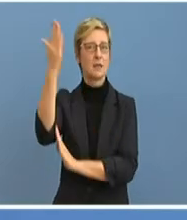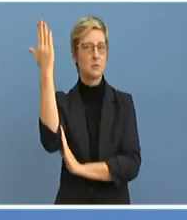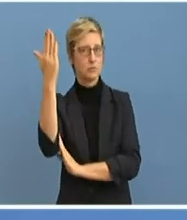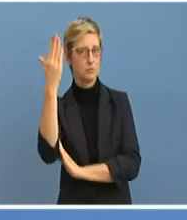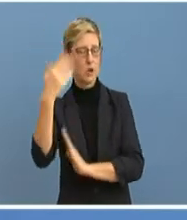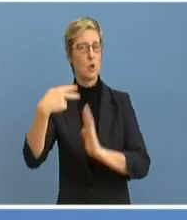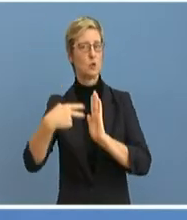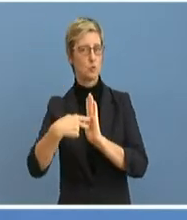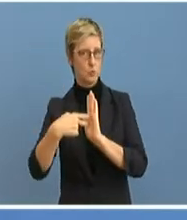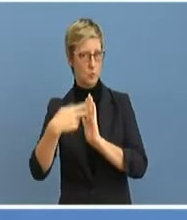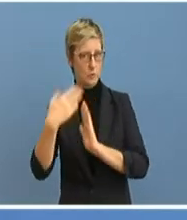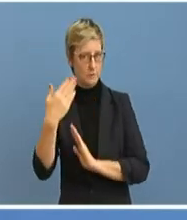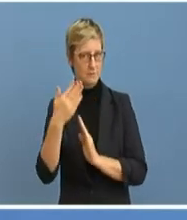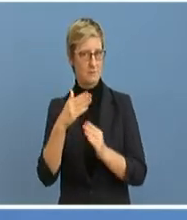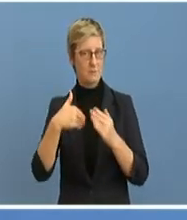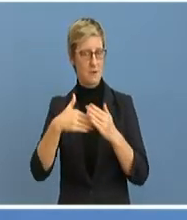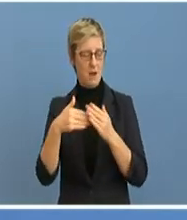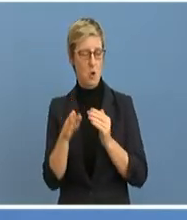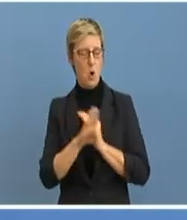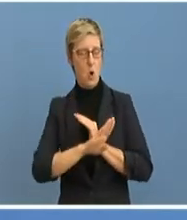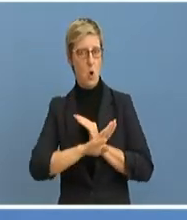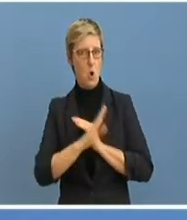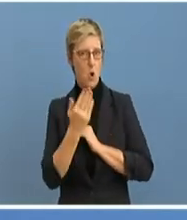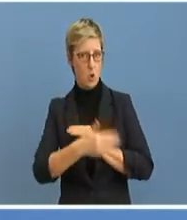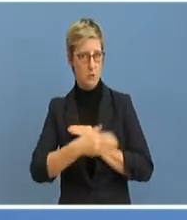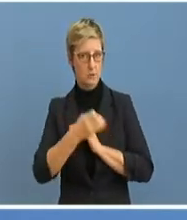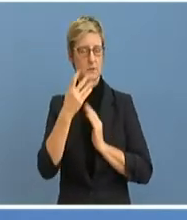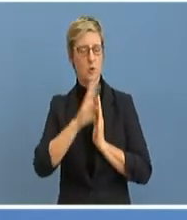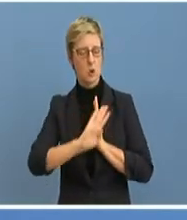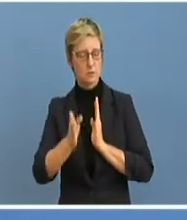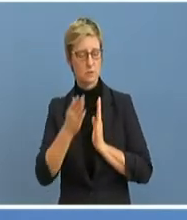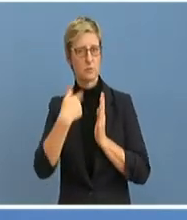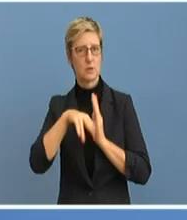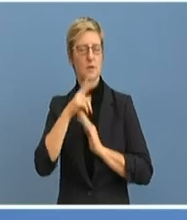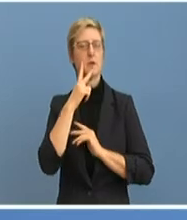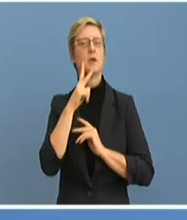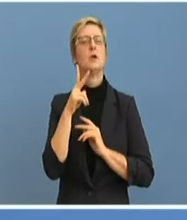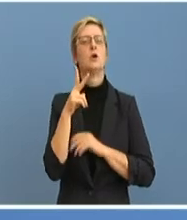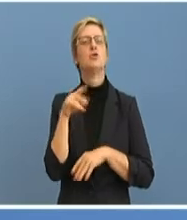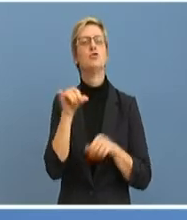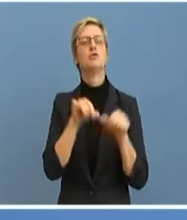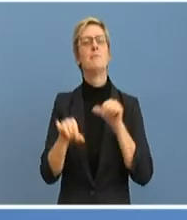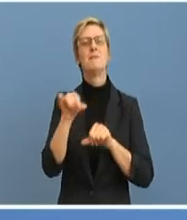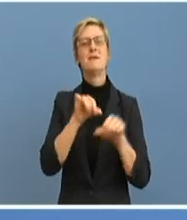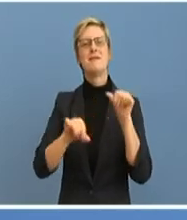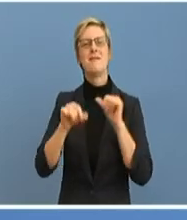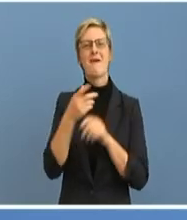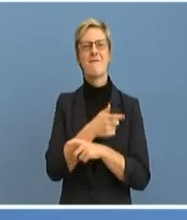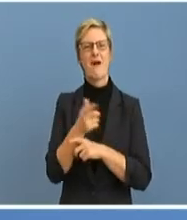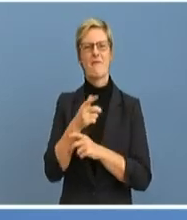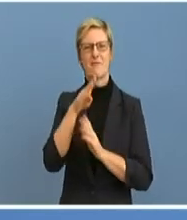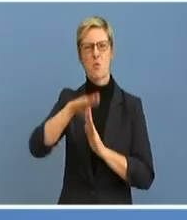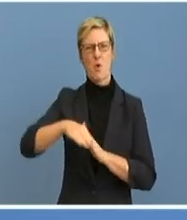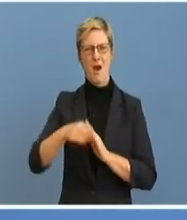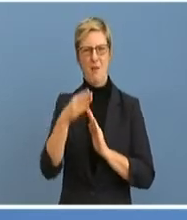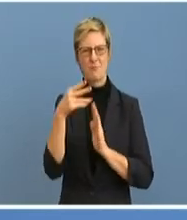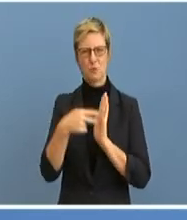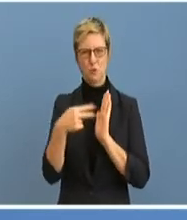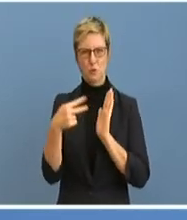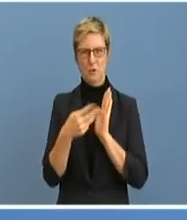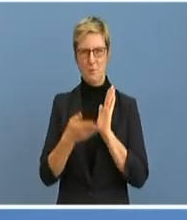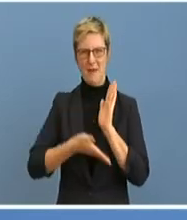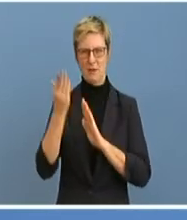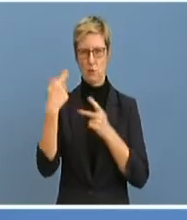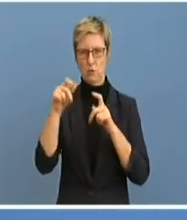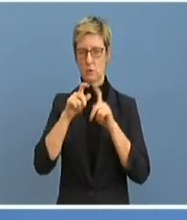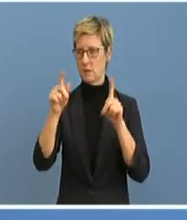Syrien als Tagesordnungspunkt, Fortschritte der Beendigung des syrischen Chemiewaffenprogramms sprechen sollte. Und also nicht